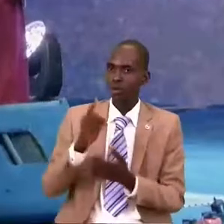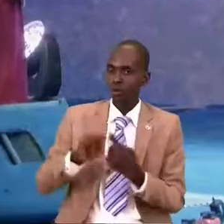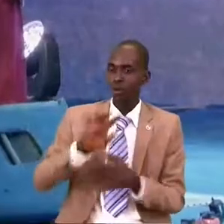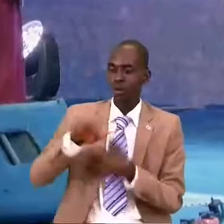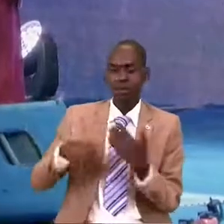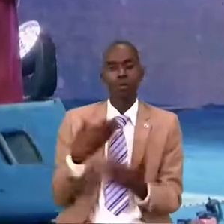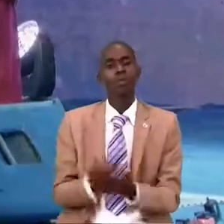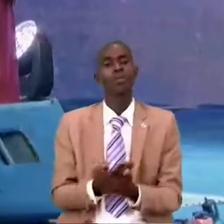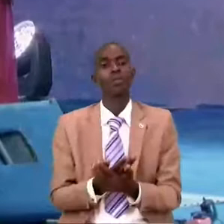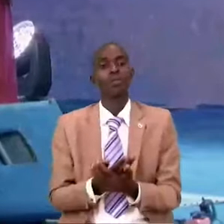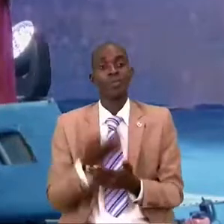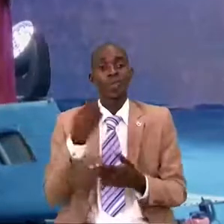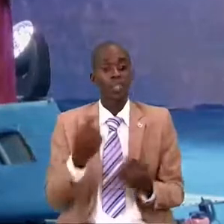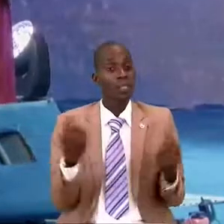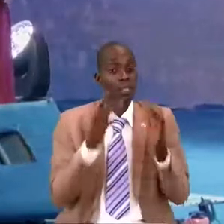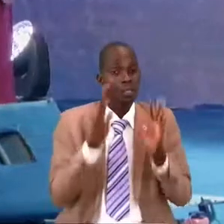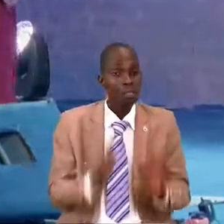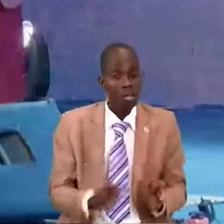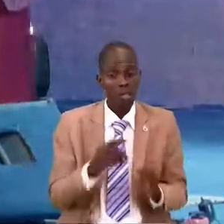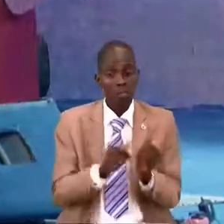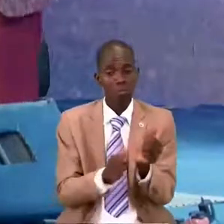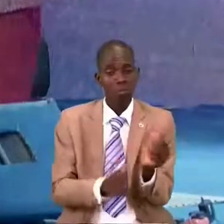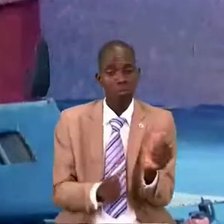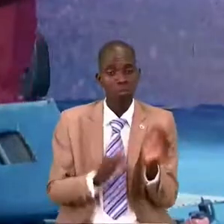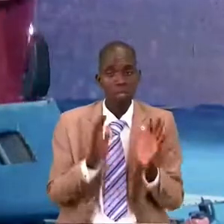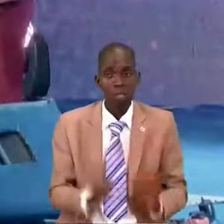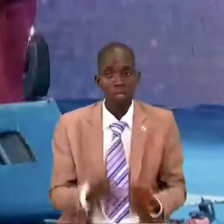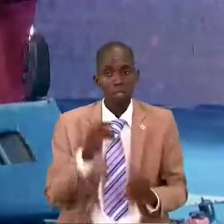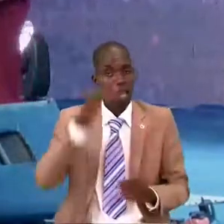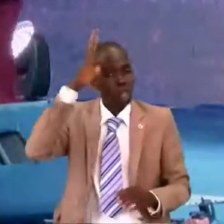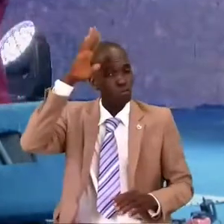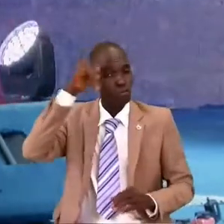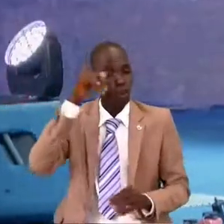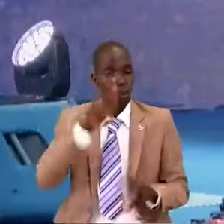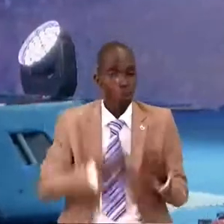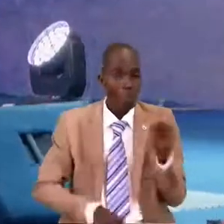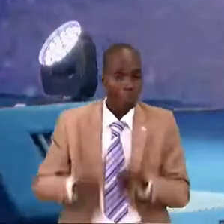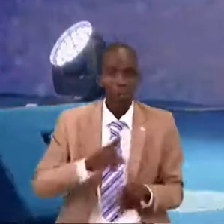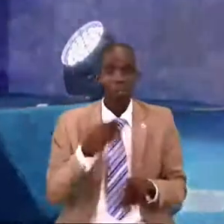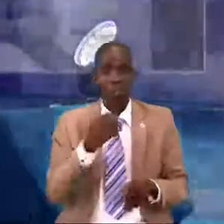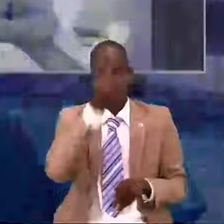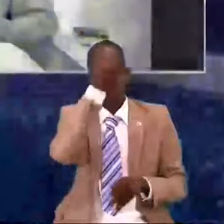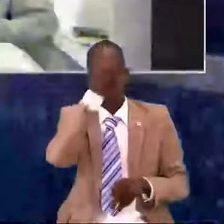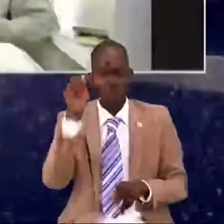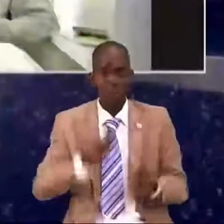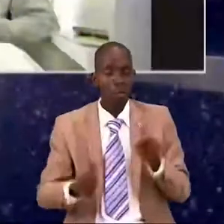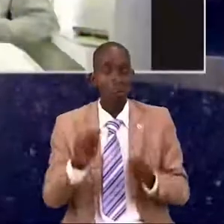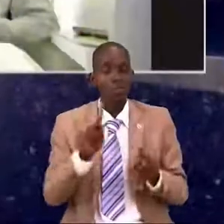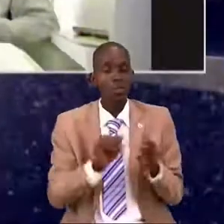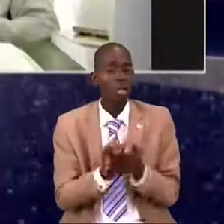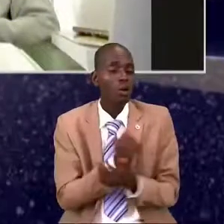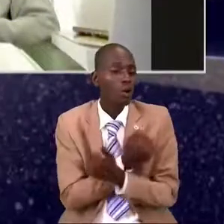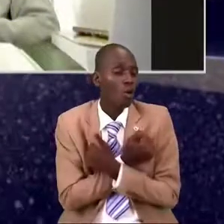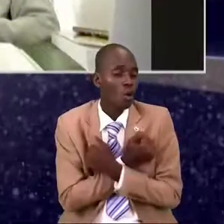ceux-là qui boivent le péché comme de l'eau et qui mangent le péché comme la nourriture. Ceux qui